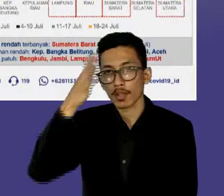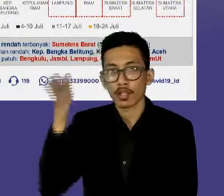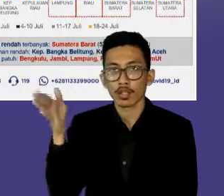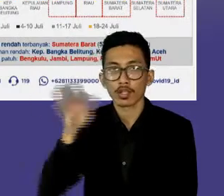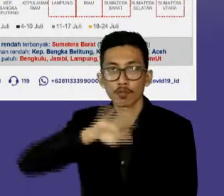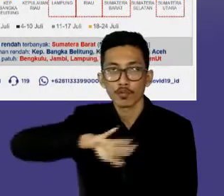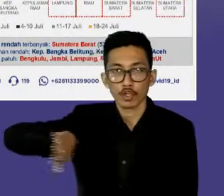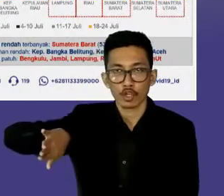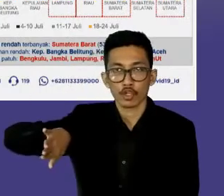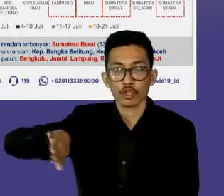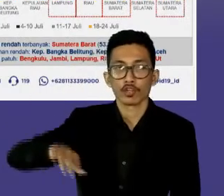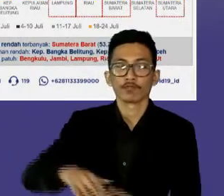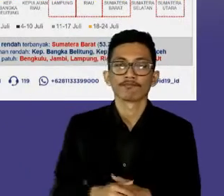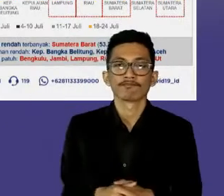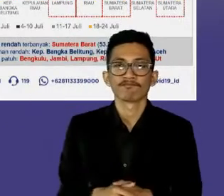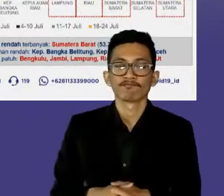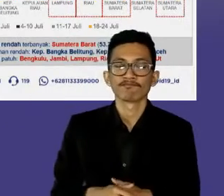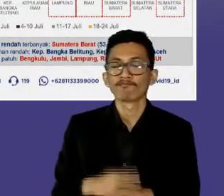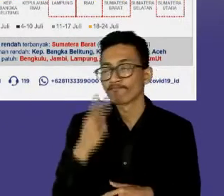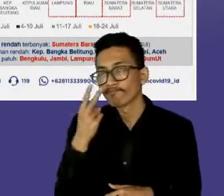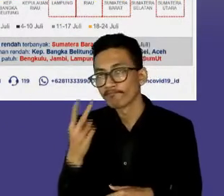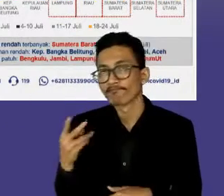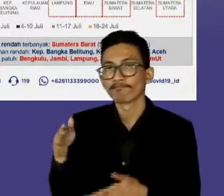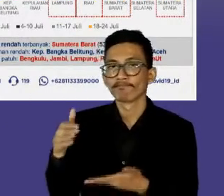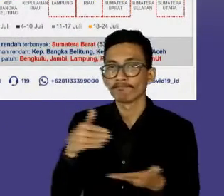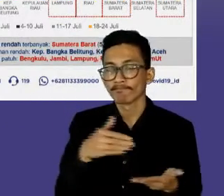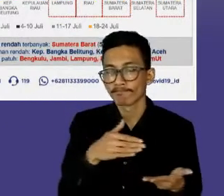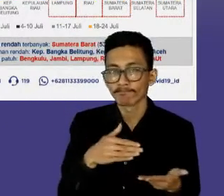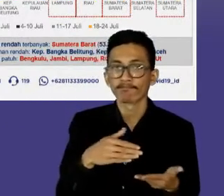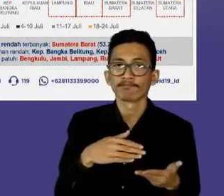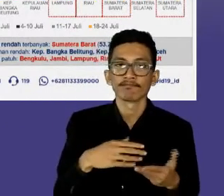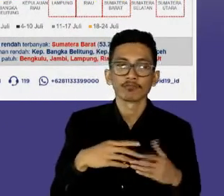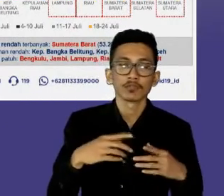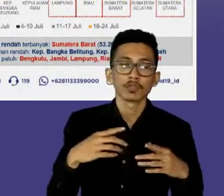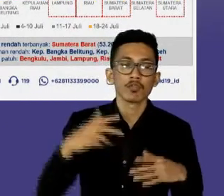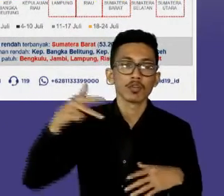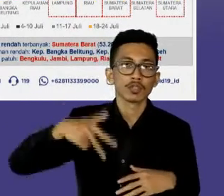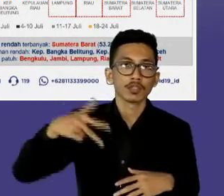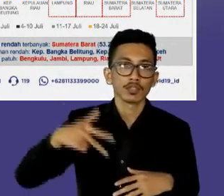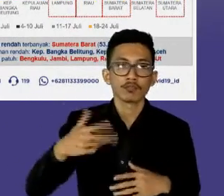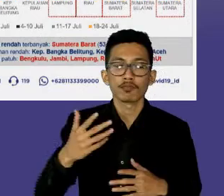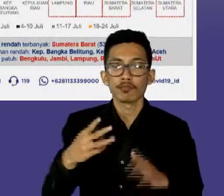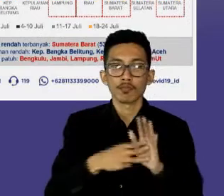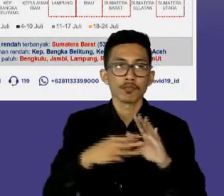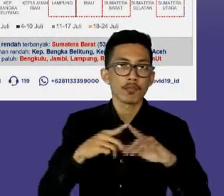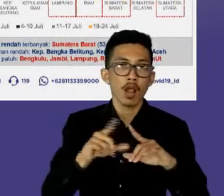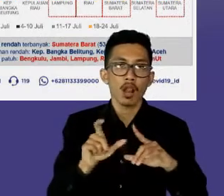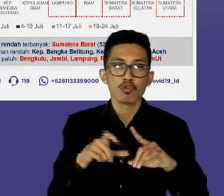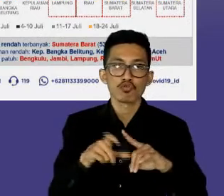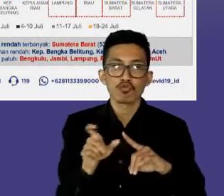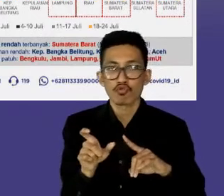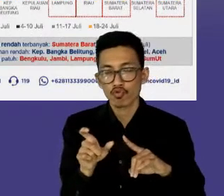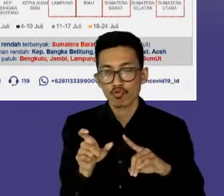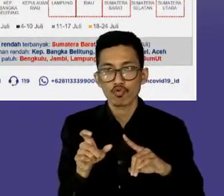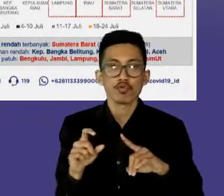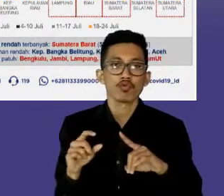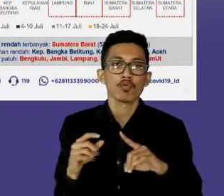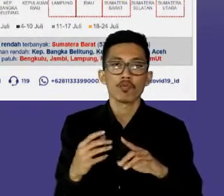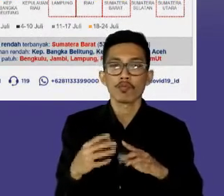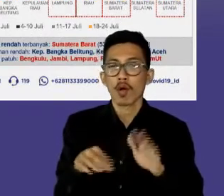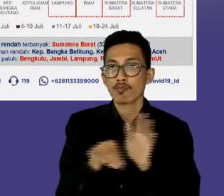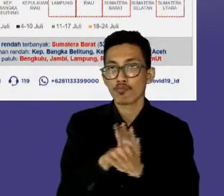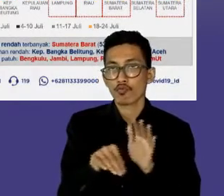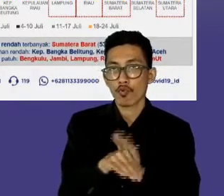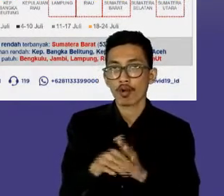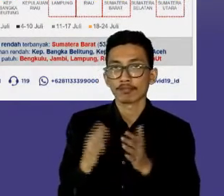kita masuk ke Sulawesi, Maluku, Papua. Di sini paling tinggi tadi juga sesuai dengan grafik sebelumnya, Maluku Utara